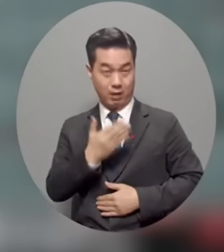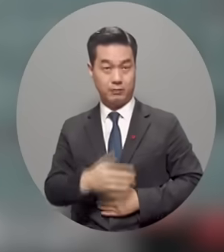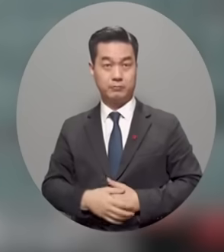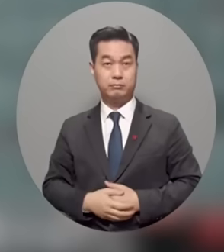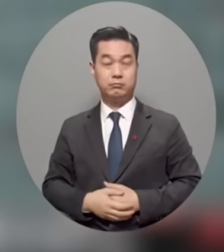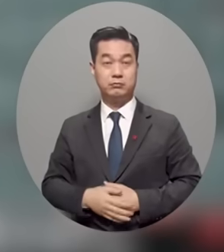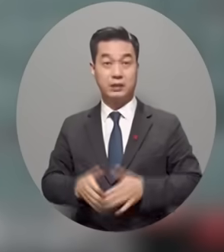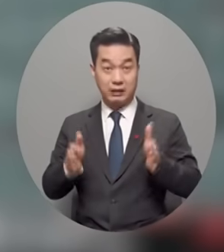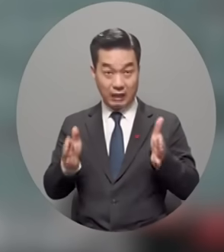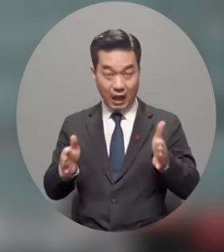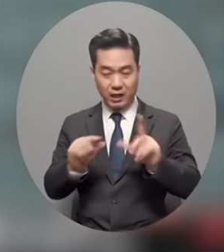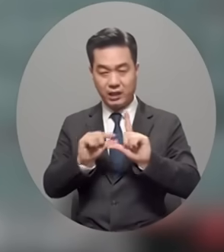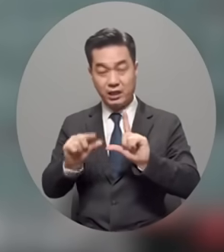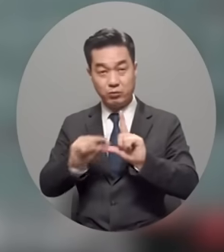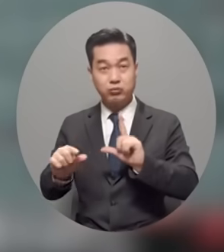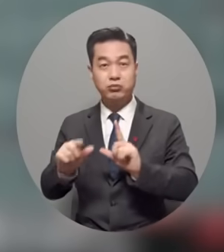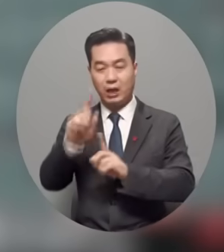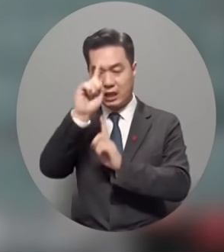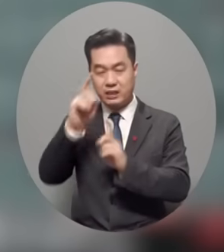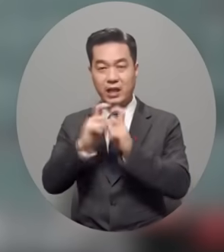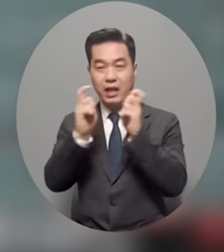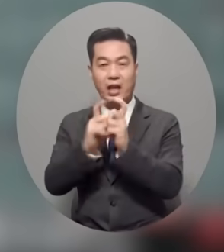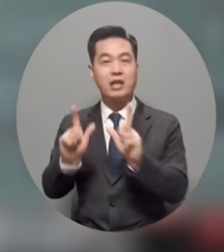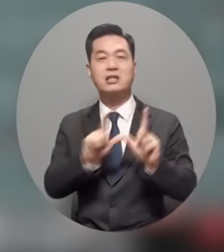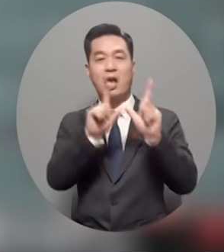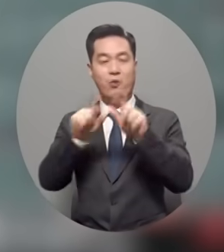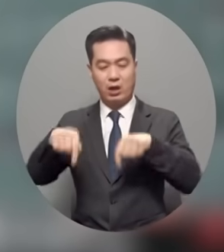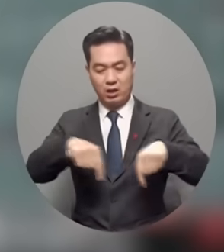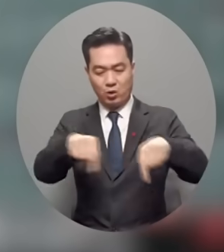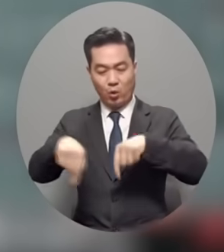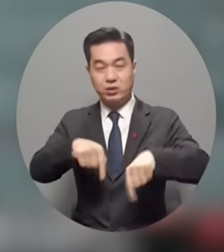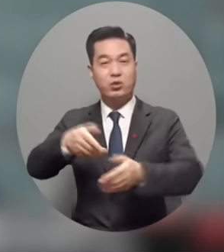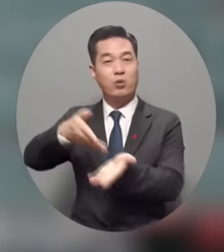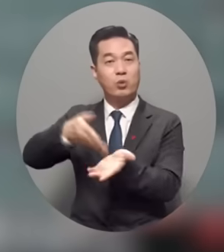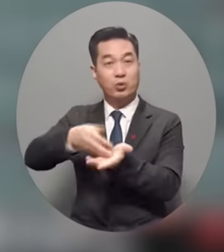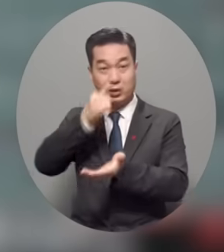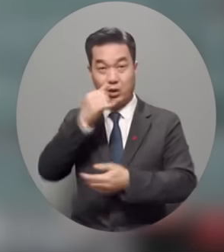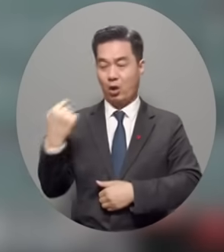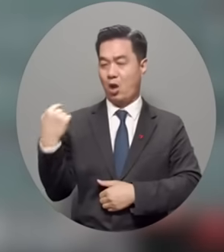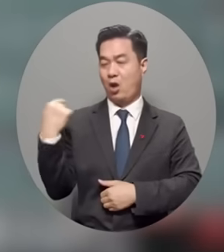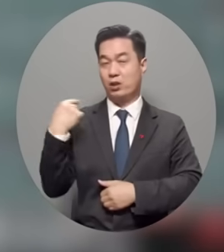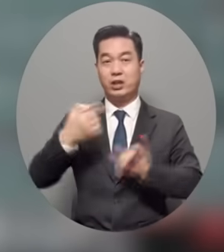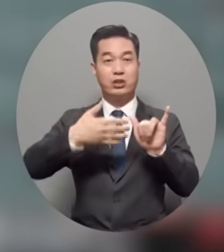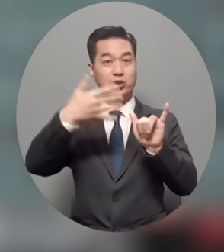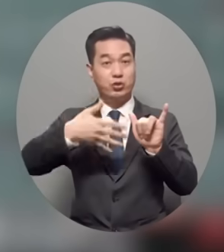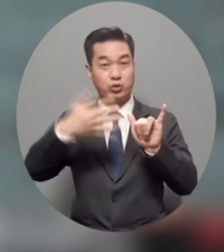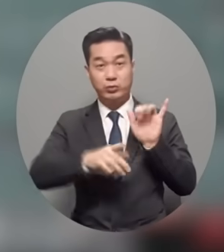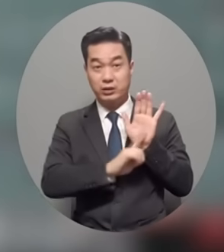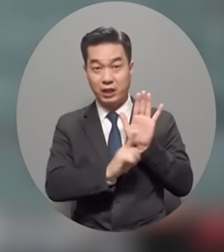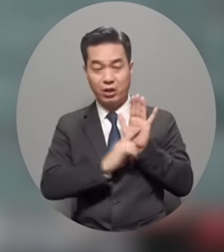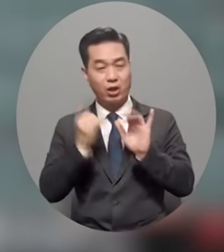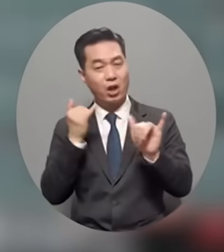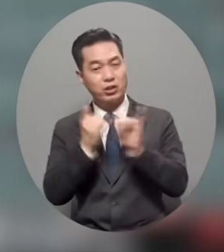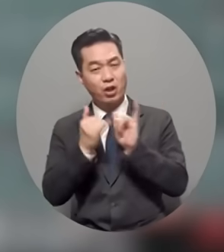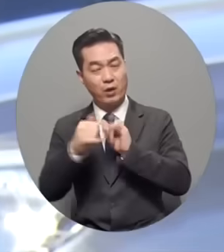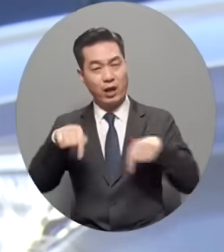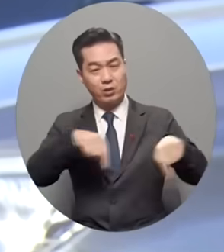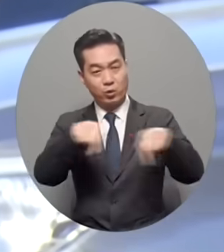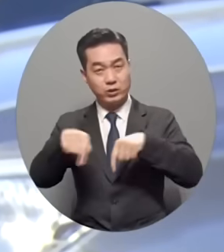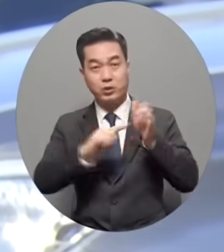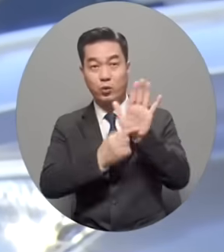사이 일부 언론에서 이 씨의 사생활이 담긴 녹취록을 보도했고 어제는 유튜브 채널에서 전화 녹취까지